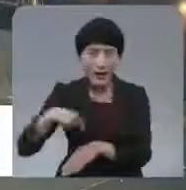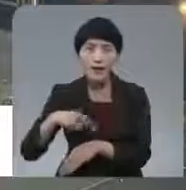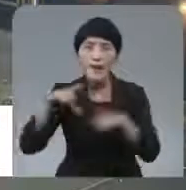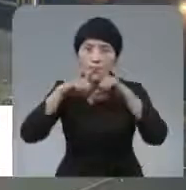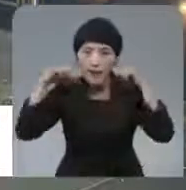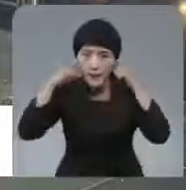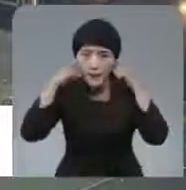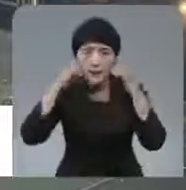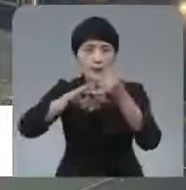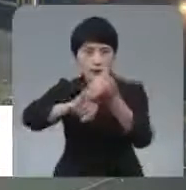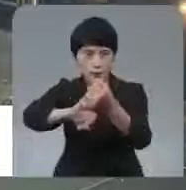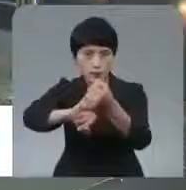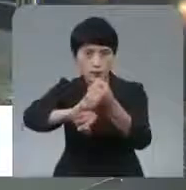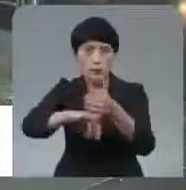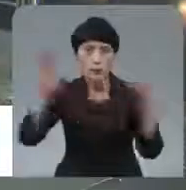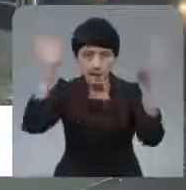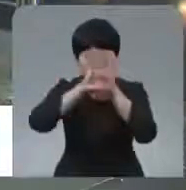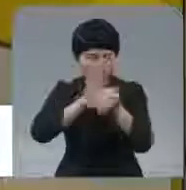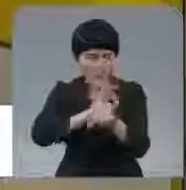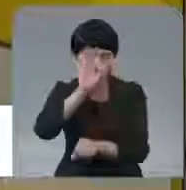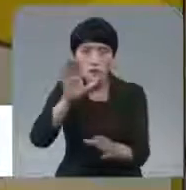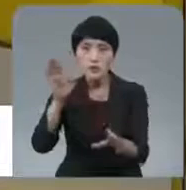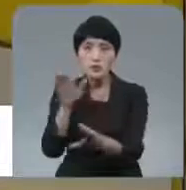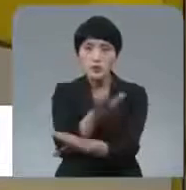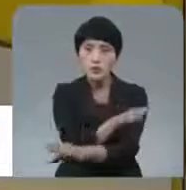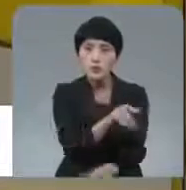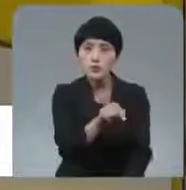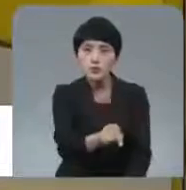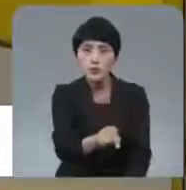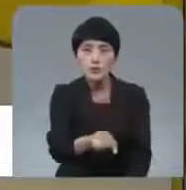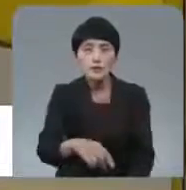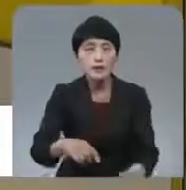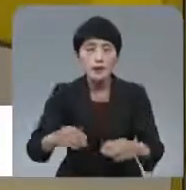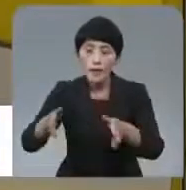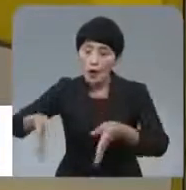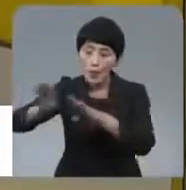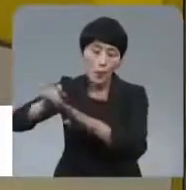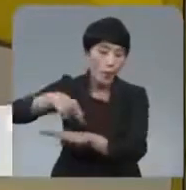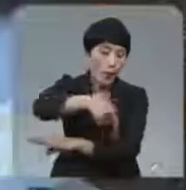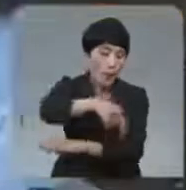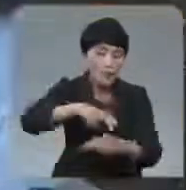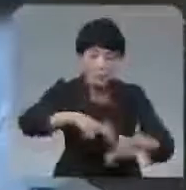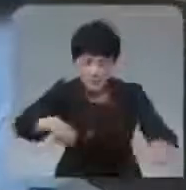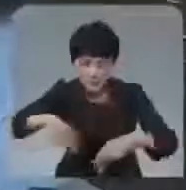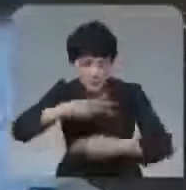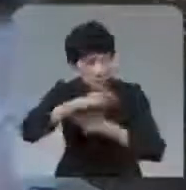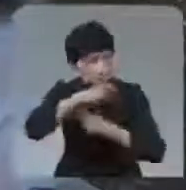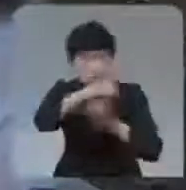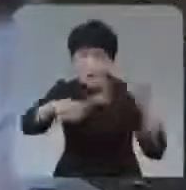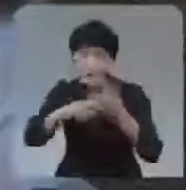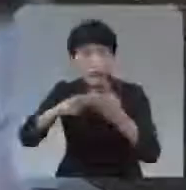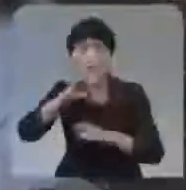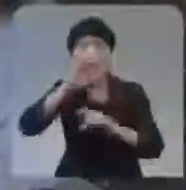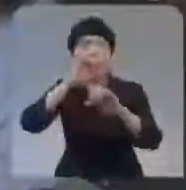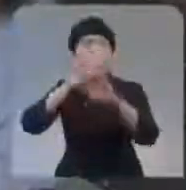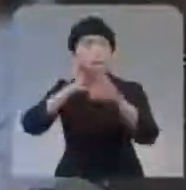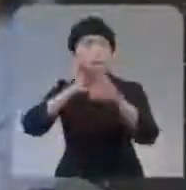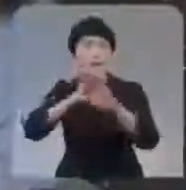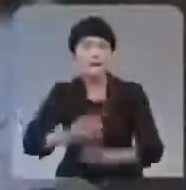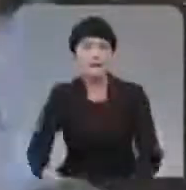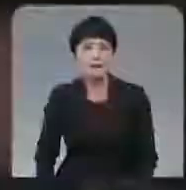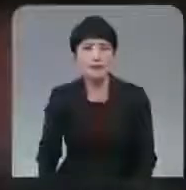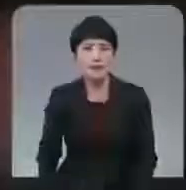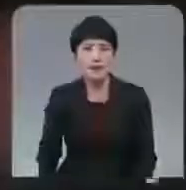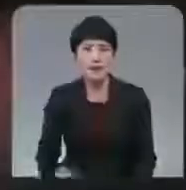untuk menahan diri untuk tidak menghadiri acara yang tidak diperlukan pemerintah Korea Selatan juga melarang konsumsi alkohol di luar ruangan